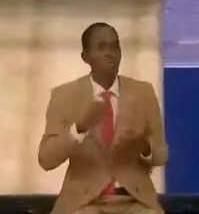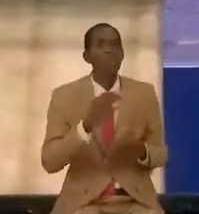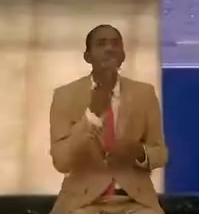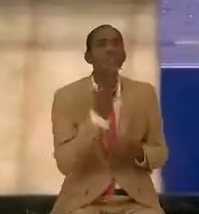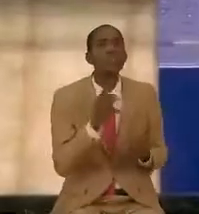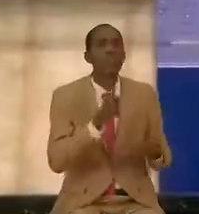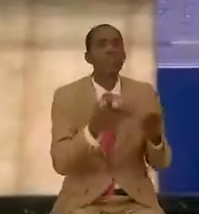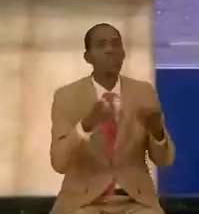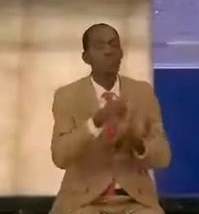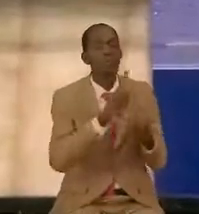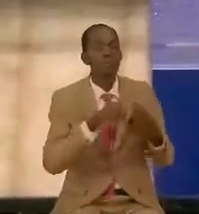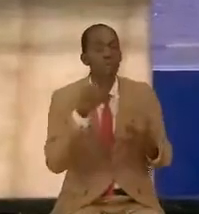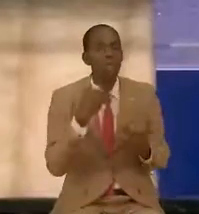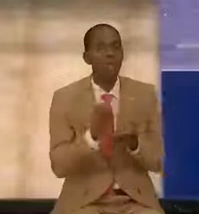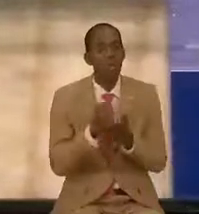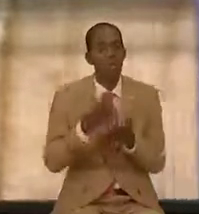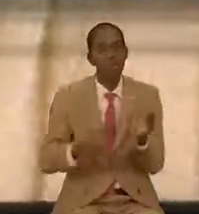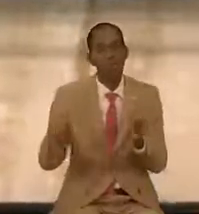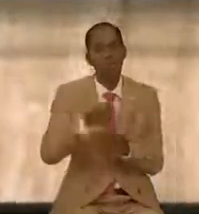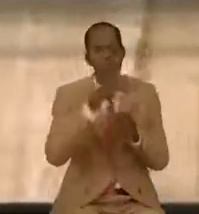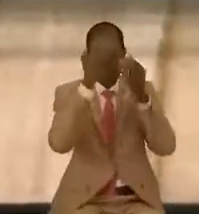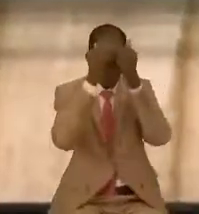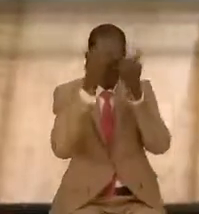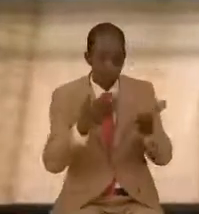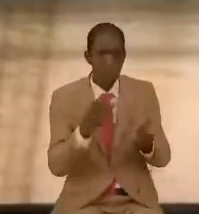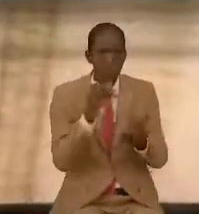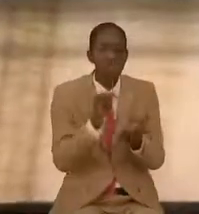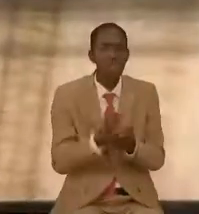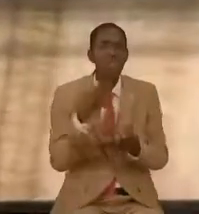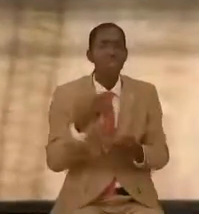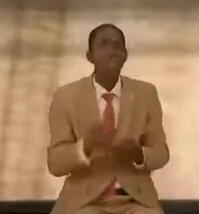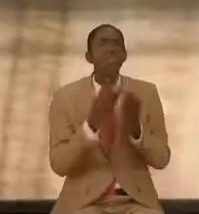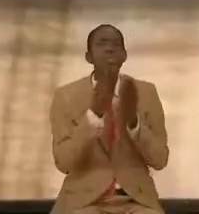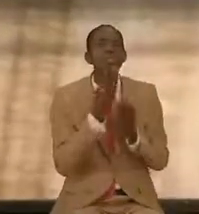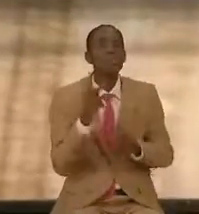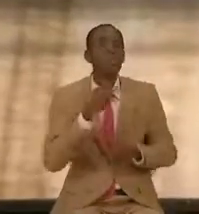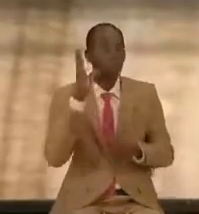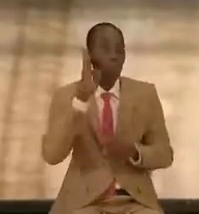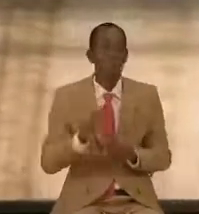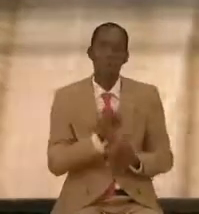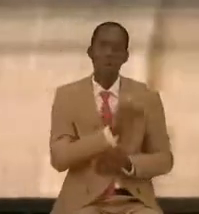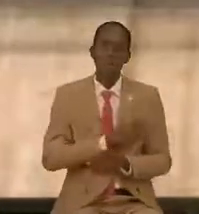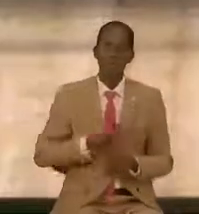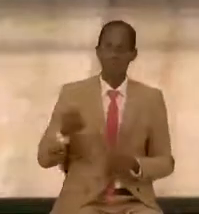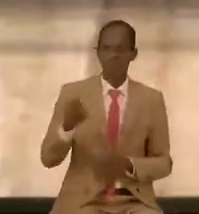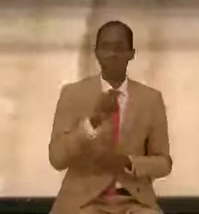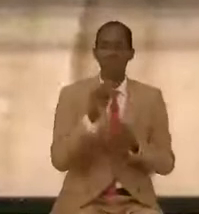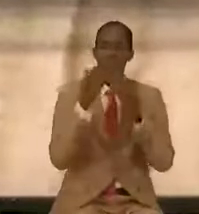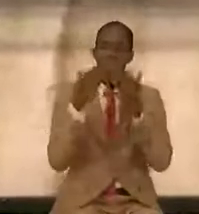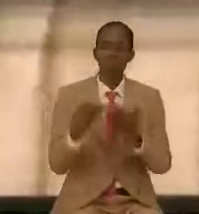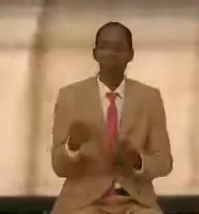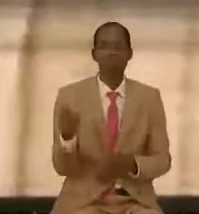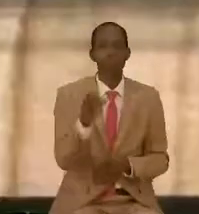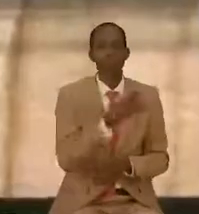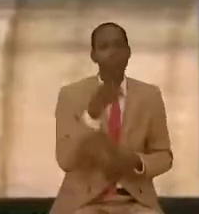Uniquement afin de n'être pas persécuté pour la croix de Christ. Alors, ils veulent qu'ils soient circoncis pour que